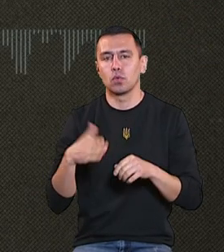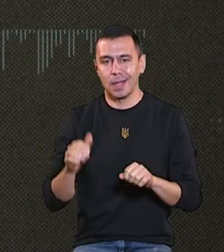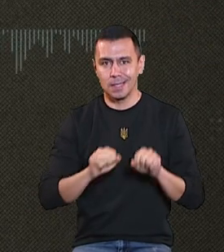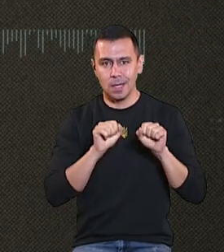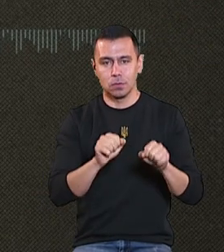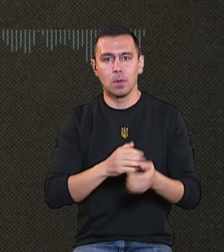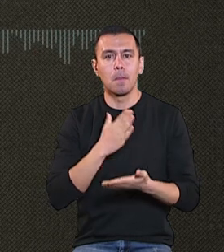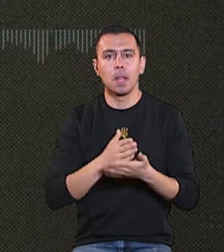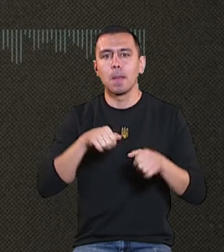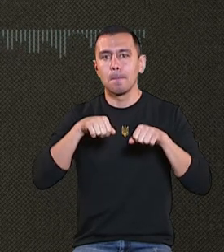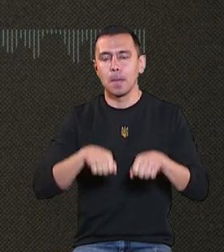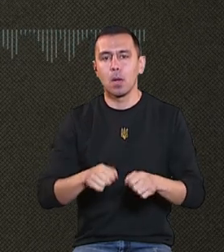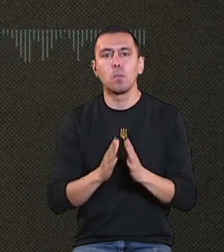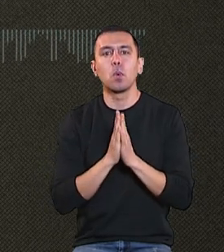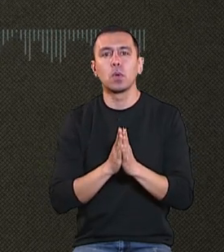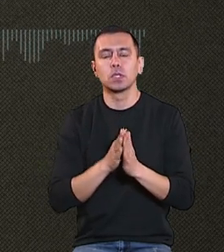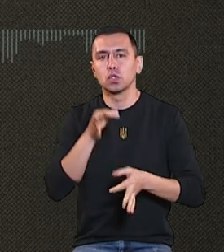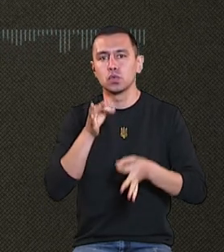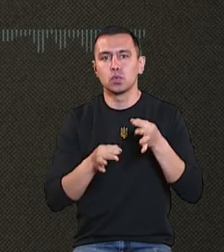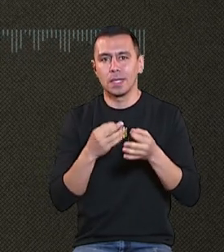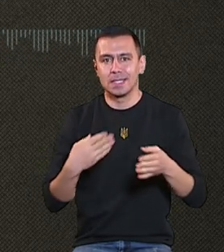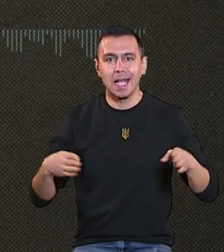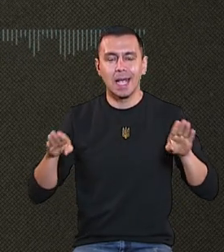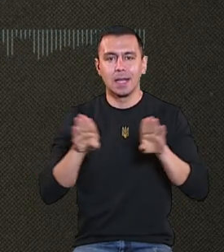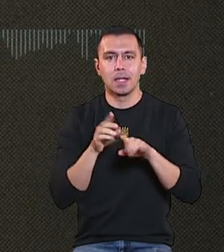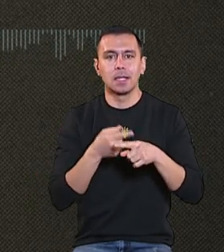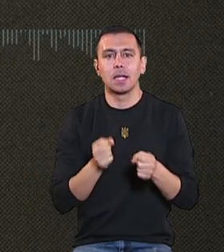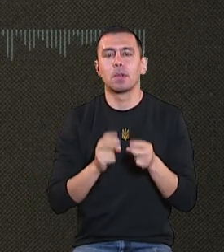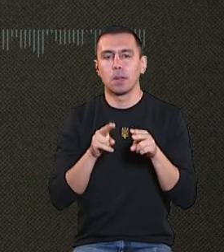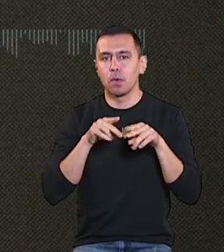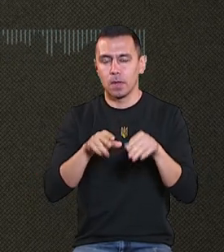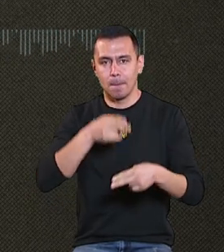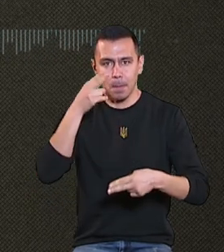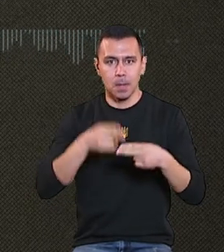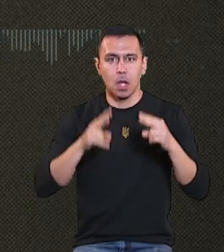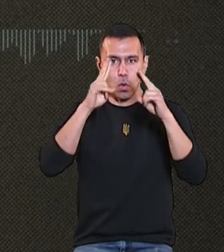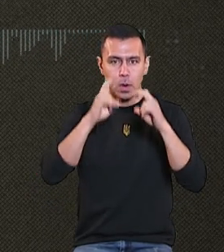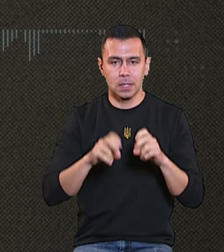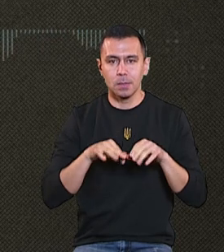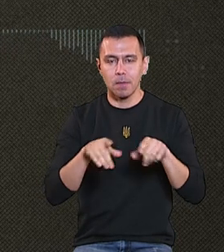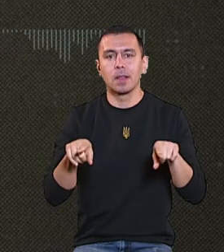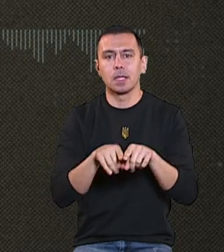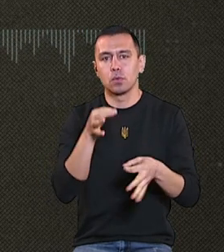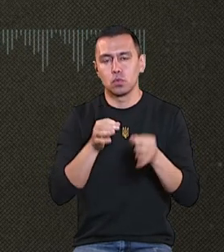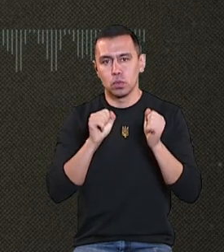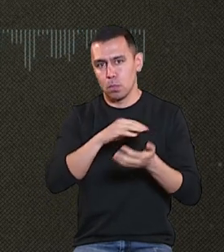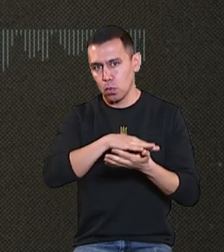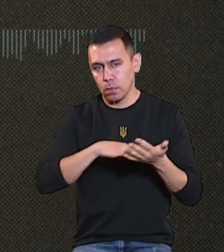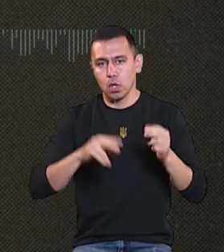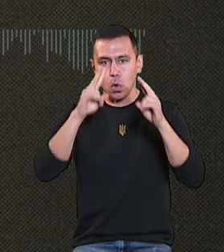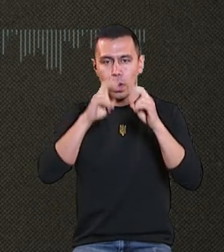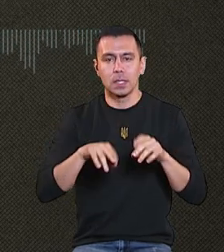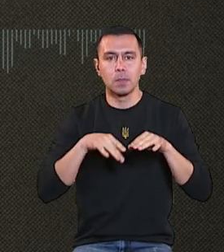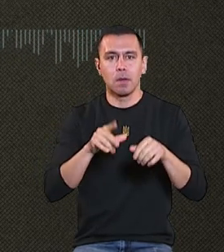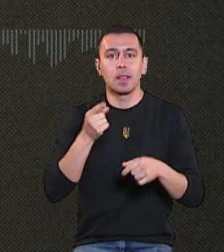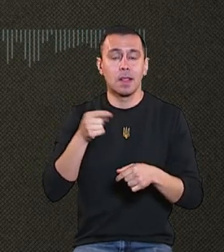захисту матиме право попросити суд закрити це кримінальне провадження і припинити розгляд справи. Так само суд може продовжити розгляд справи,